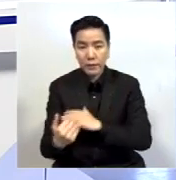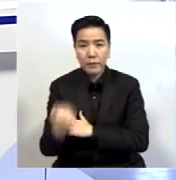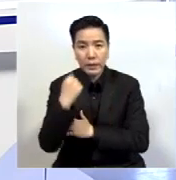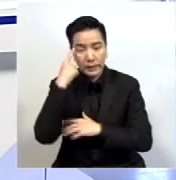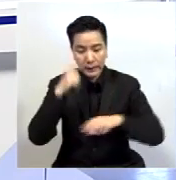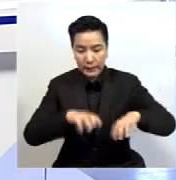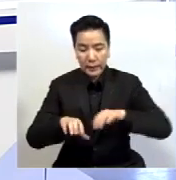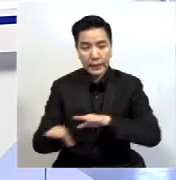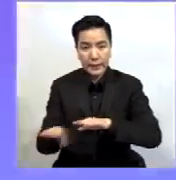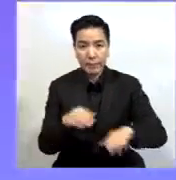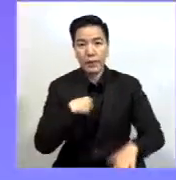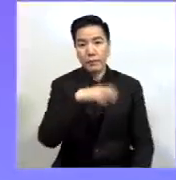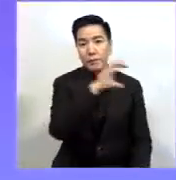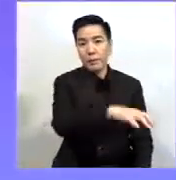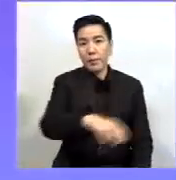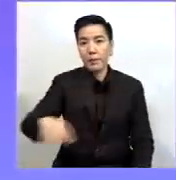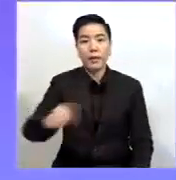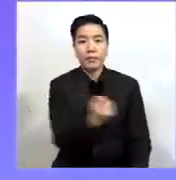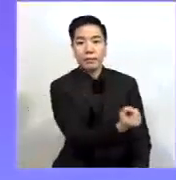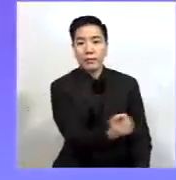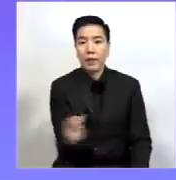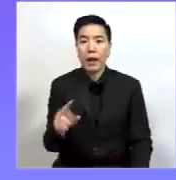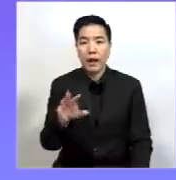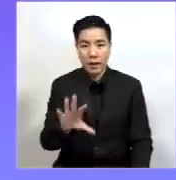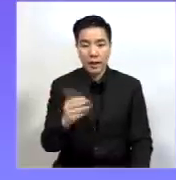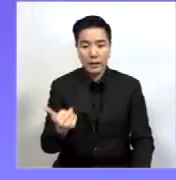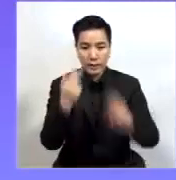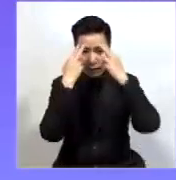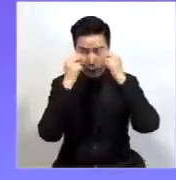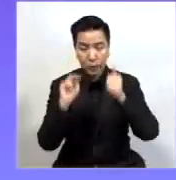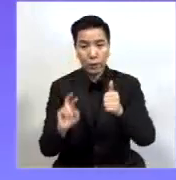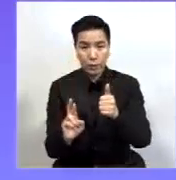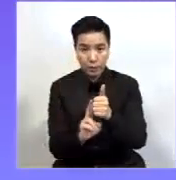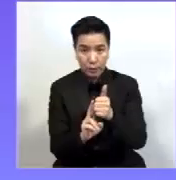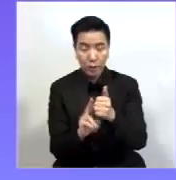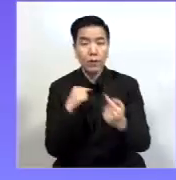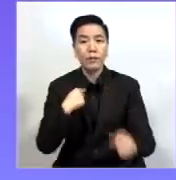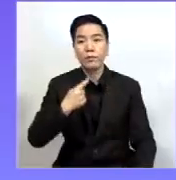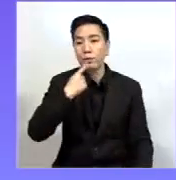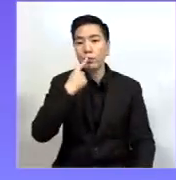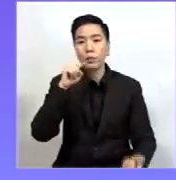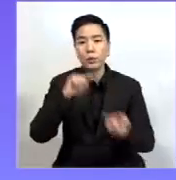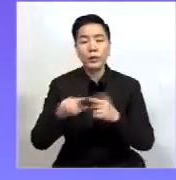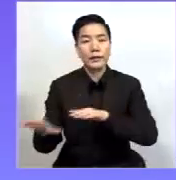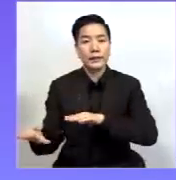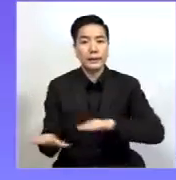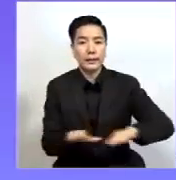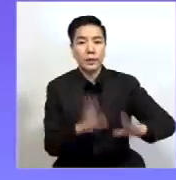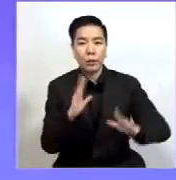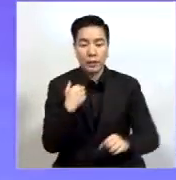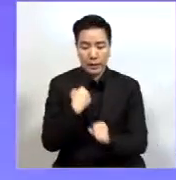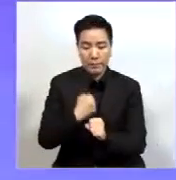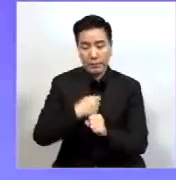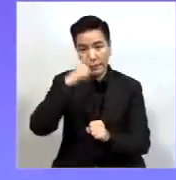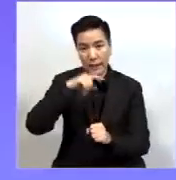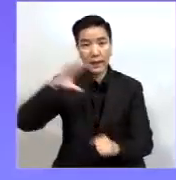เนี่ยมีการจัดพื้นที่ไว้5แห่งด้วยกันค่ะเรื่องนี้นะคะทางพลเอกประวิตรวงษ์สุวรรณรองนายกรัฐมนตรีได้พูดถึงการเตรียมพื้นที่รองรับแรงง